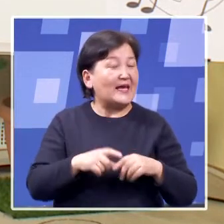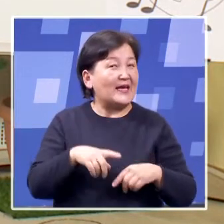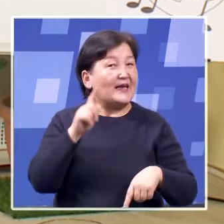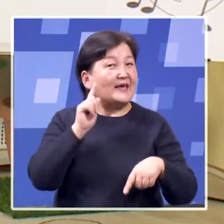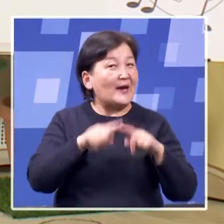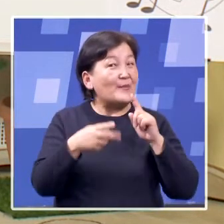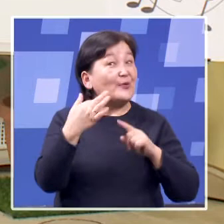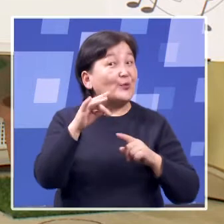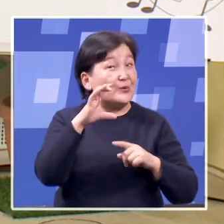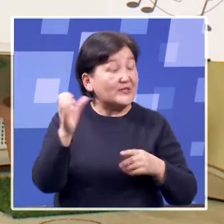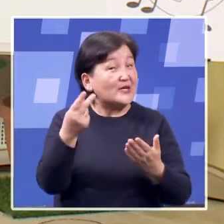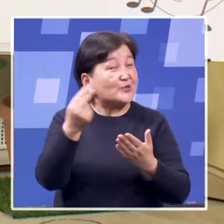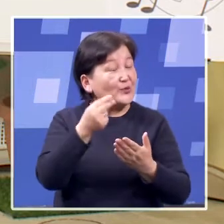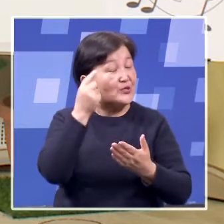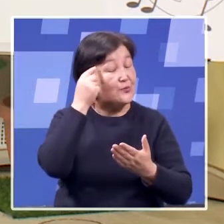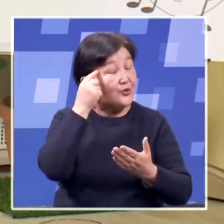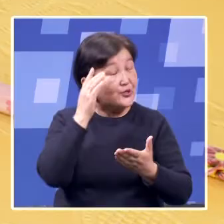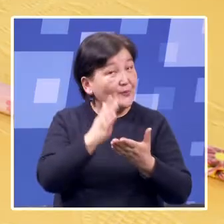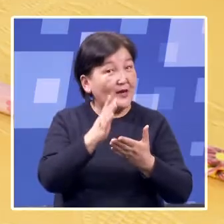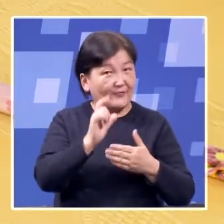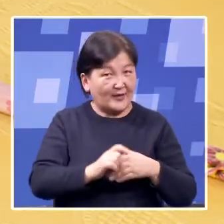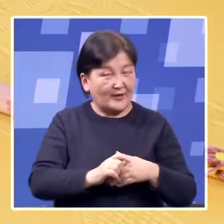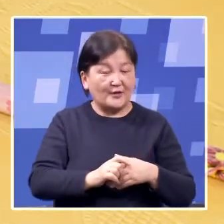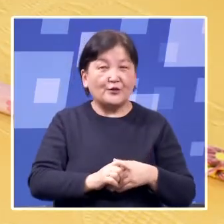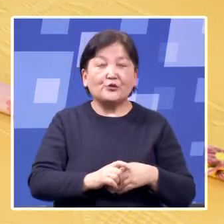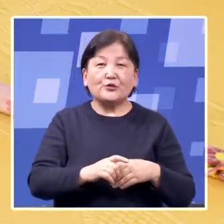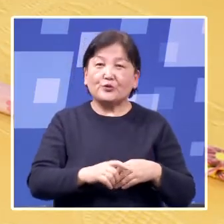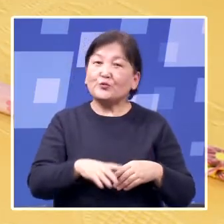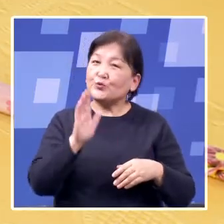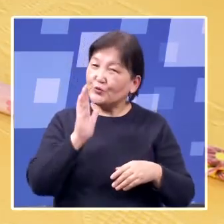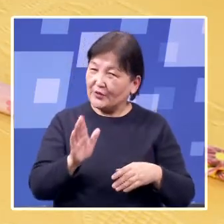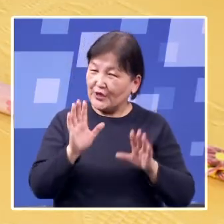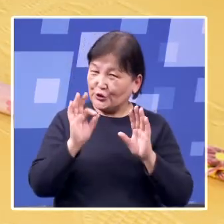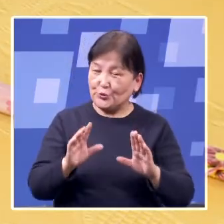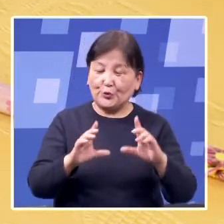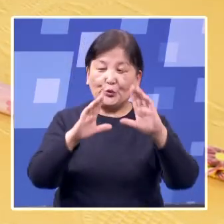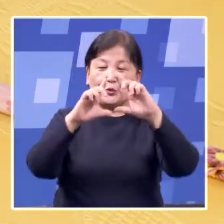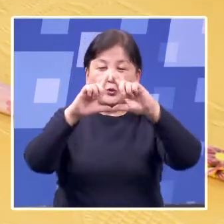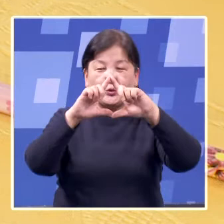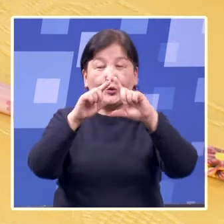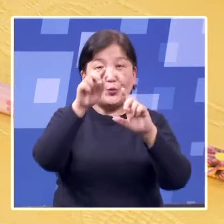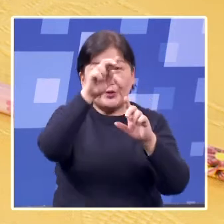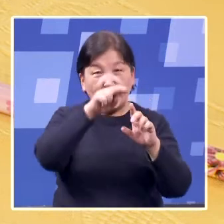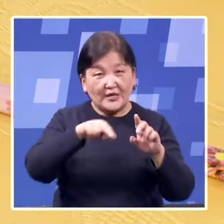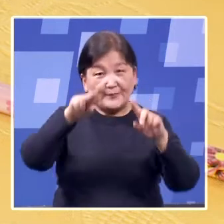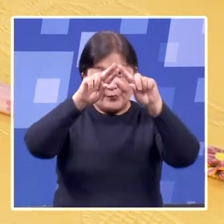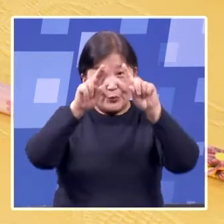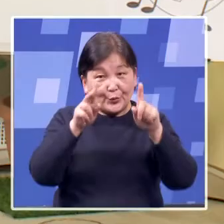Бодоорой. Зөвөн дугуй дүрсээр зурна. За, зөвөн дугуй дүрсээ зураарай.